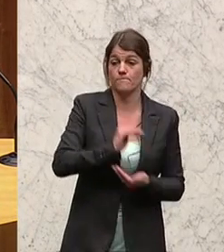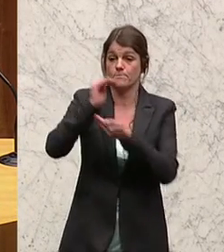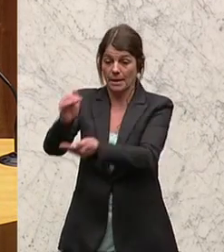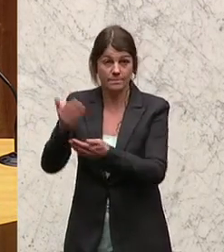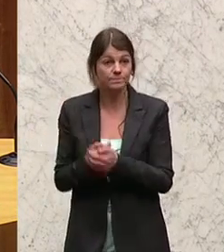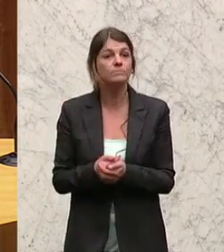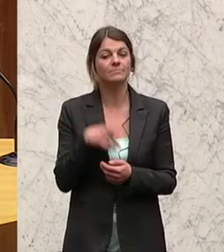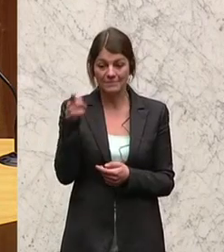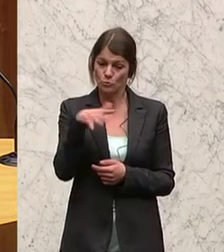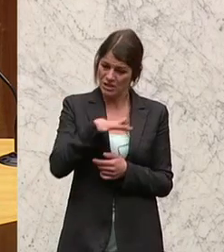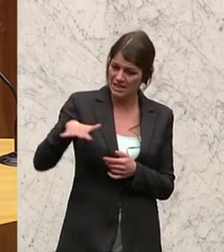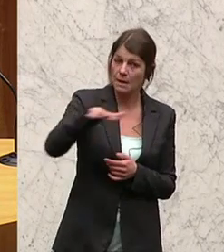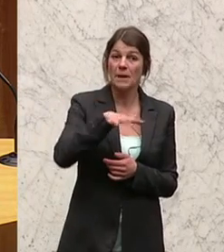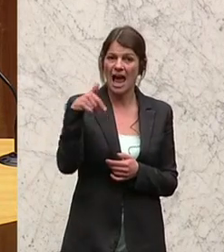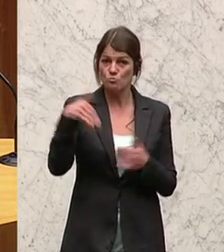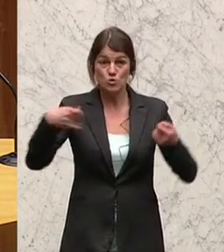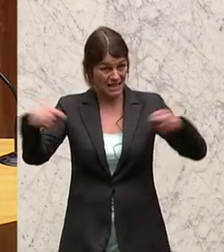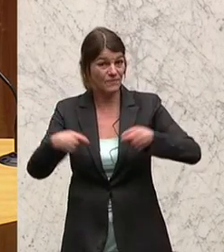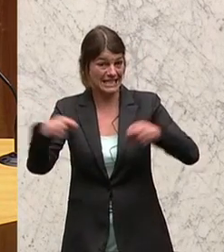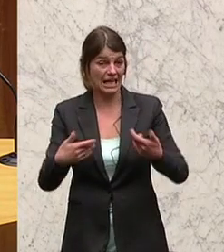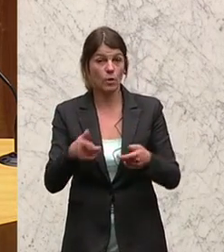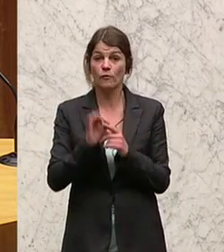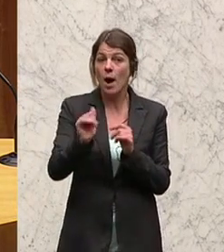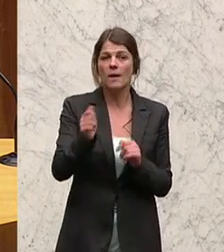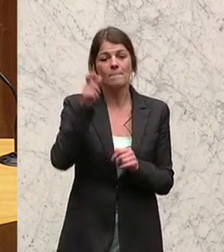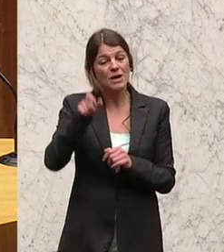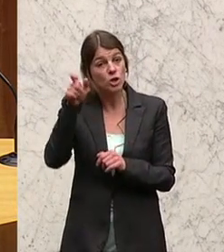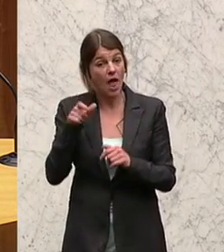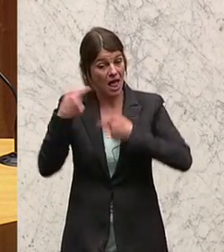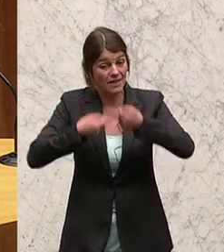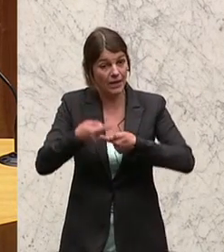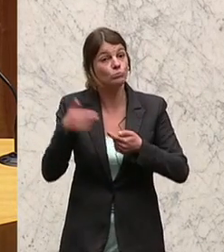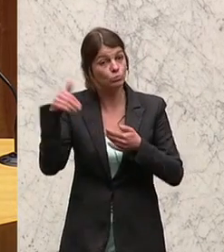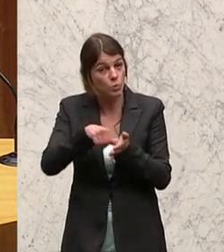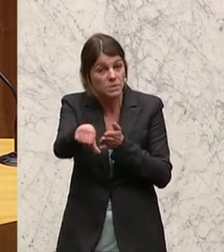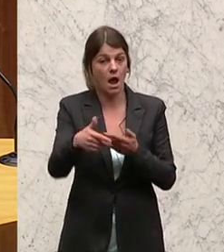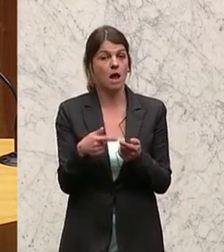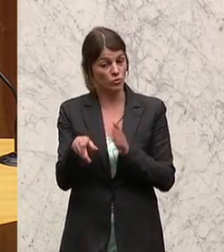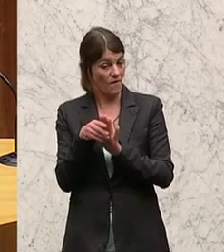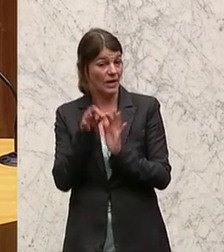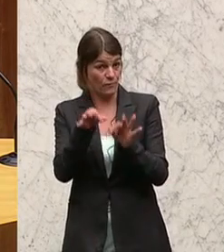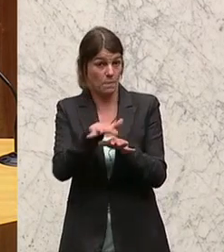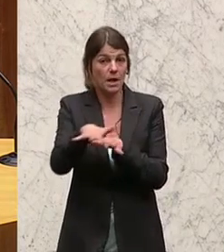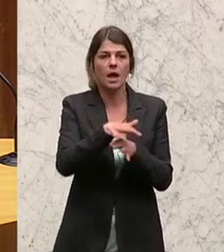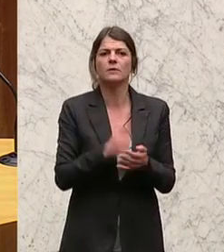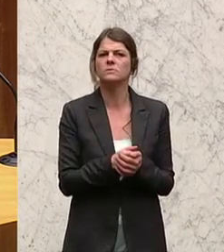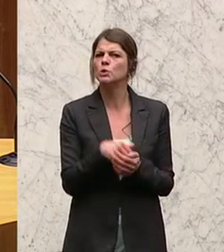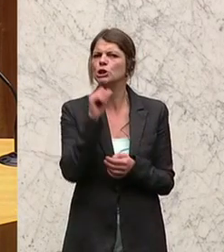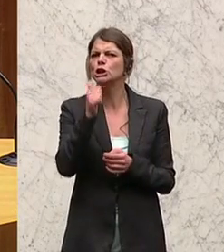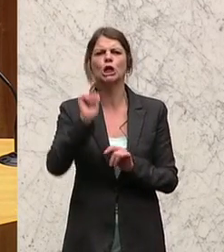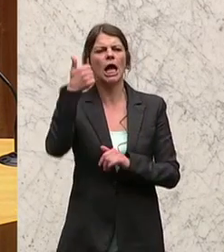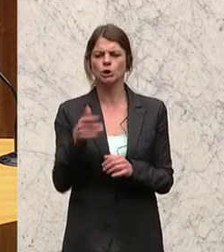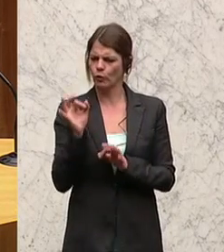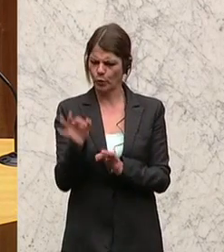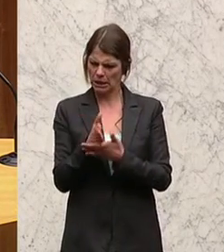Bundesheer bekommt, in diesem Bereich für Investitionen und Personalentwicklung auch aufgewendet und eingesetzt wird und nicht primär